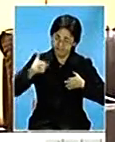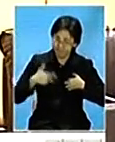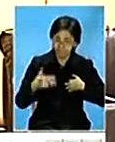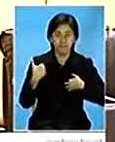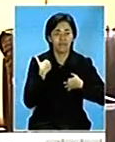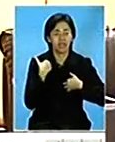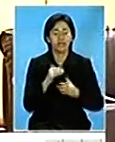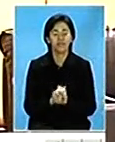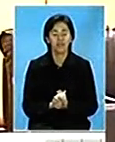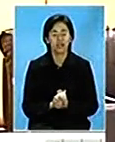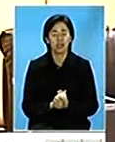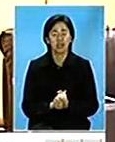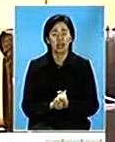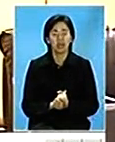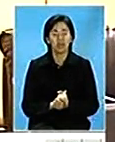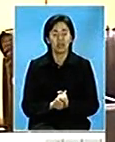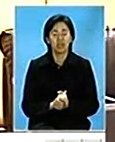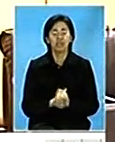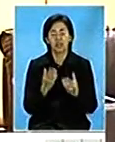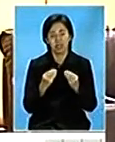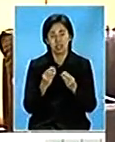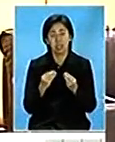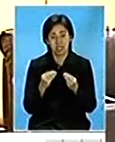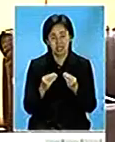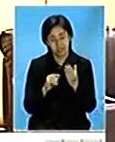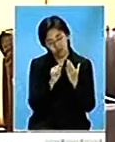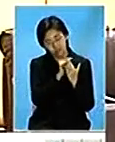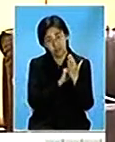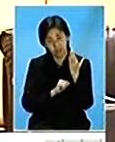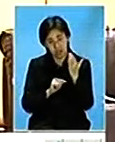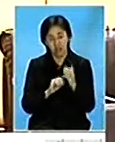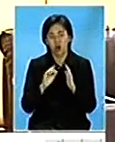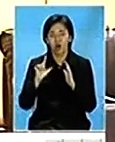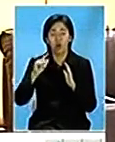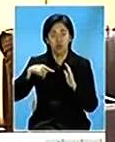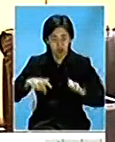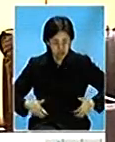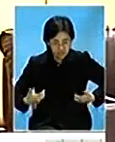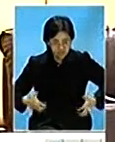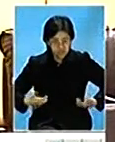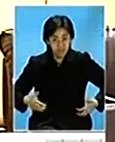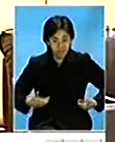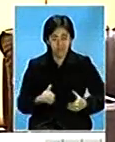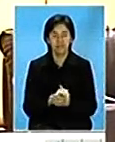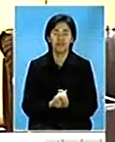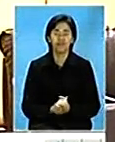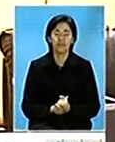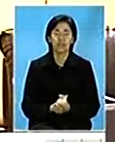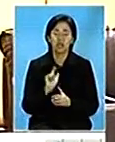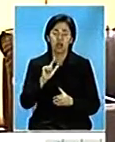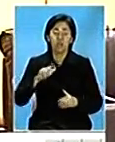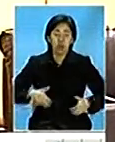พื้นที่ใกล้เคียงและรอบๆจังหวัดลพบุรีที่ท่านเป็นส.ส.